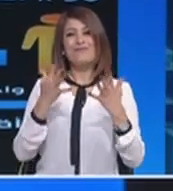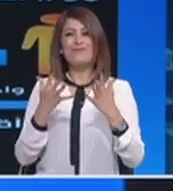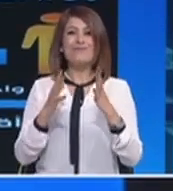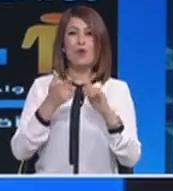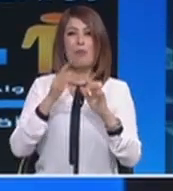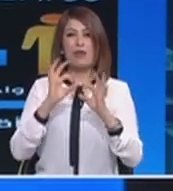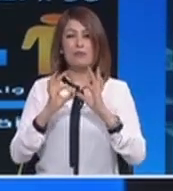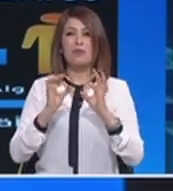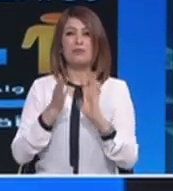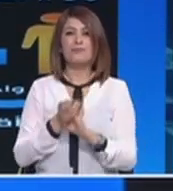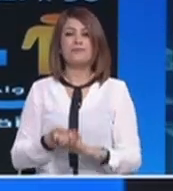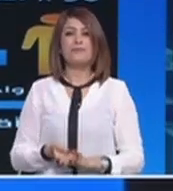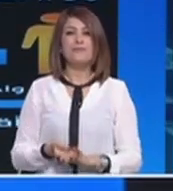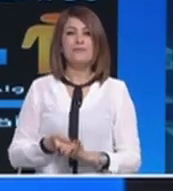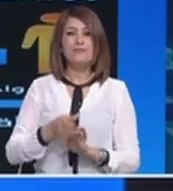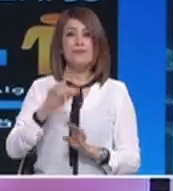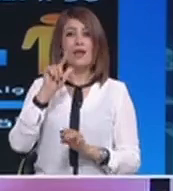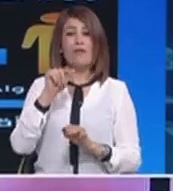تعرف انت